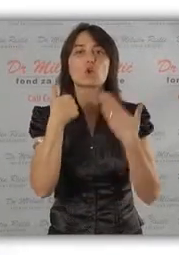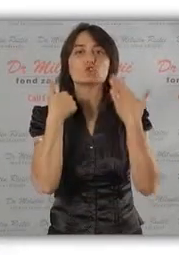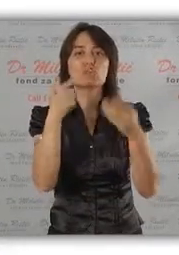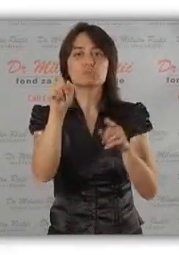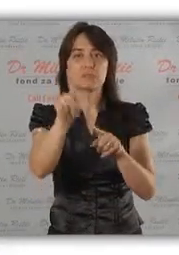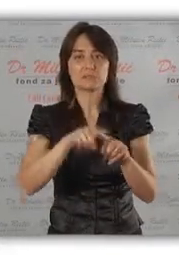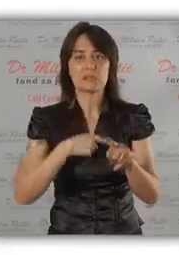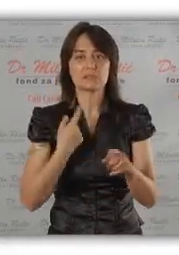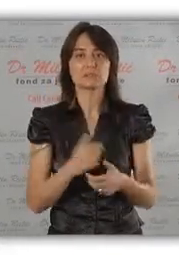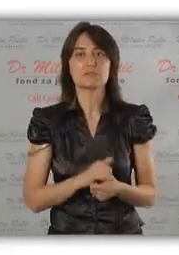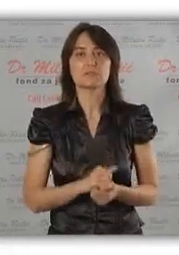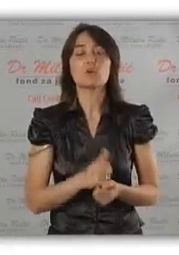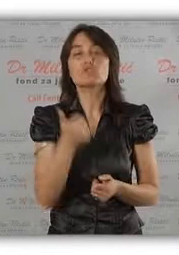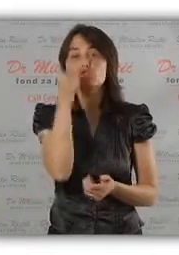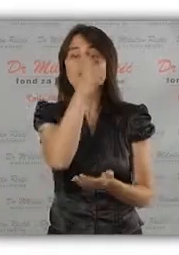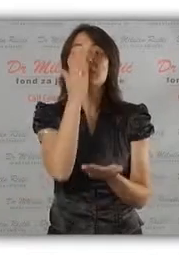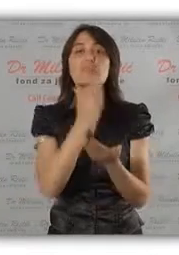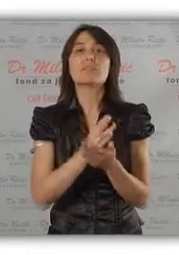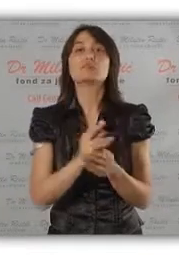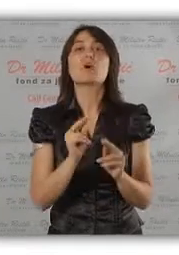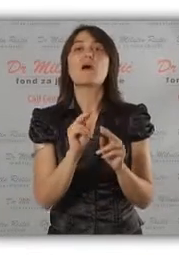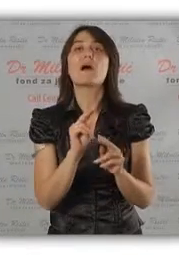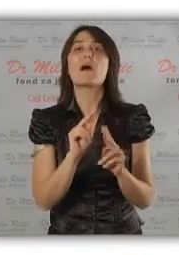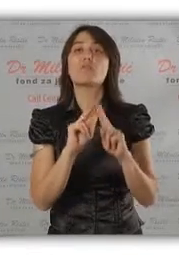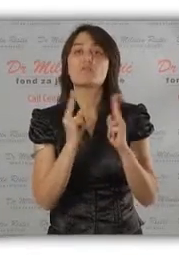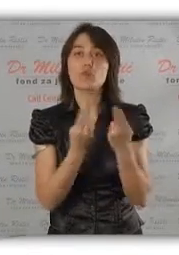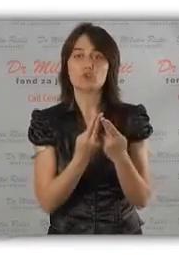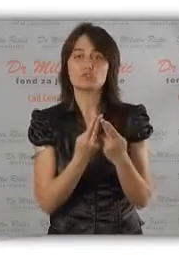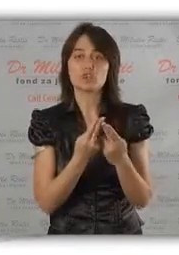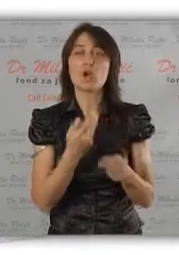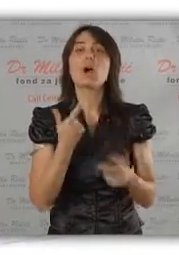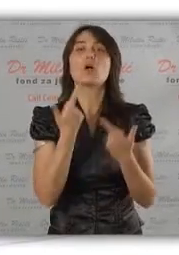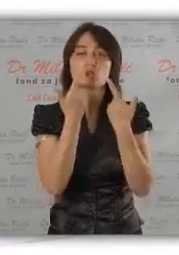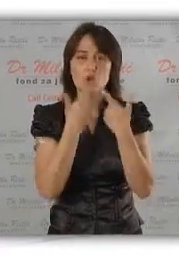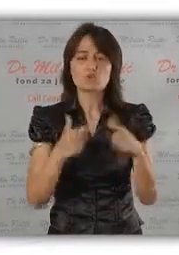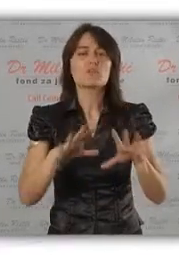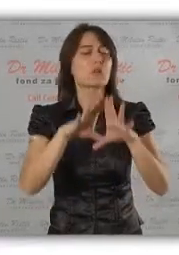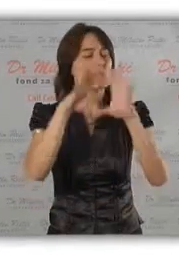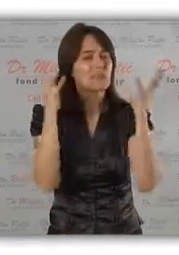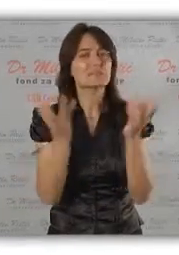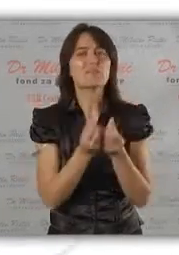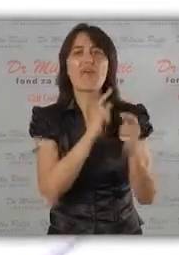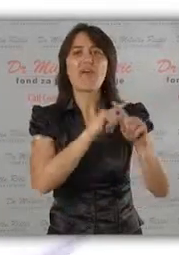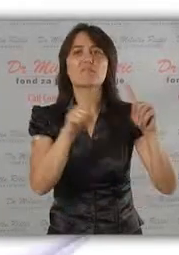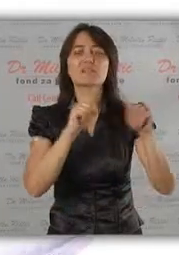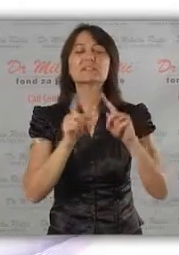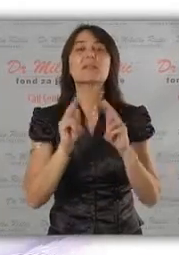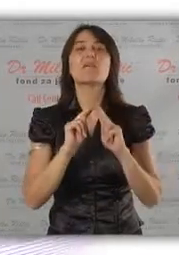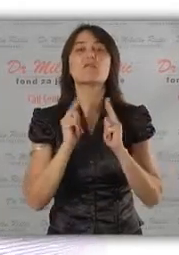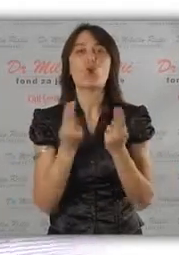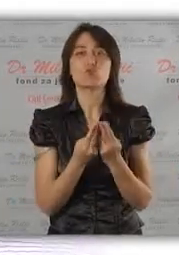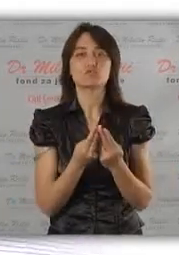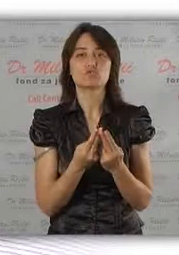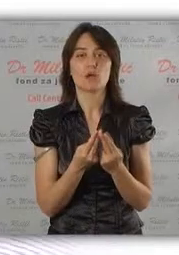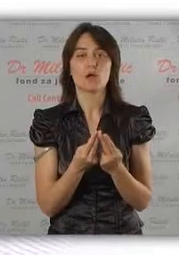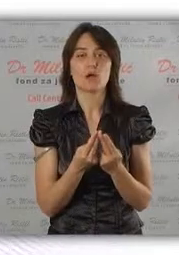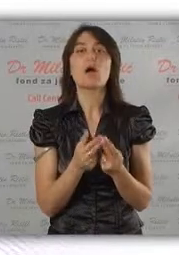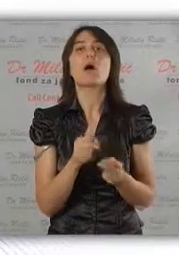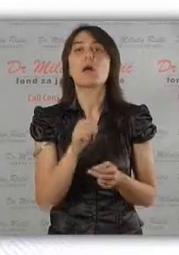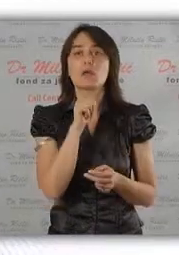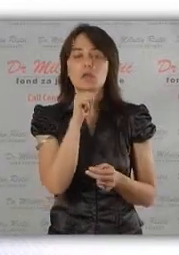ishrane prvih 3 do 6 meseci. Što se tiče voća, dozvoljeno je sve